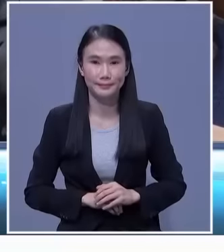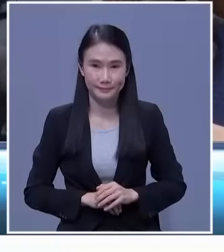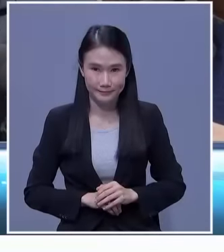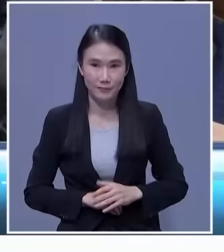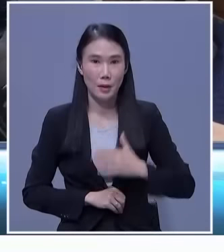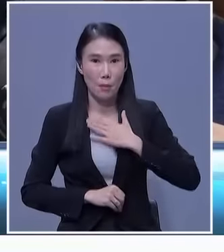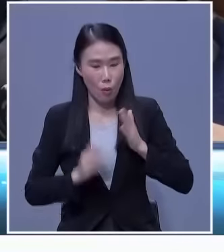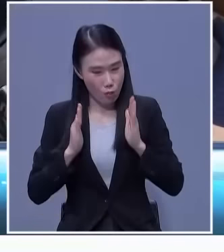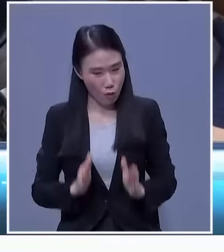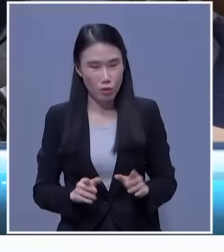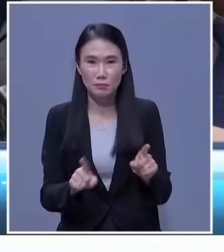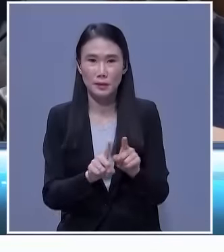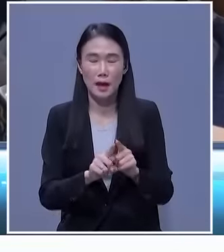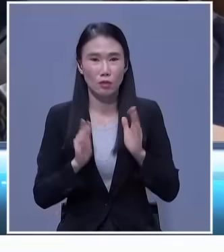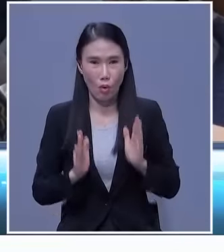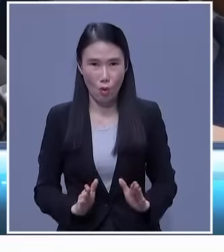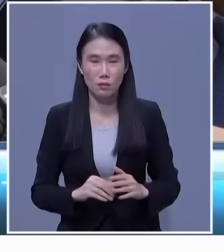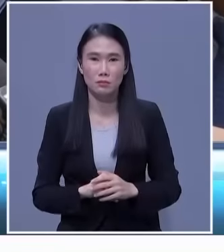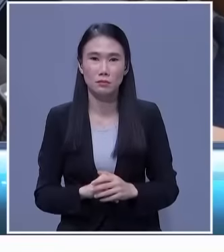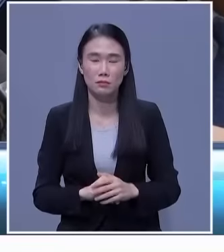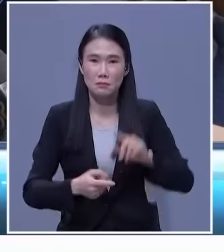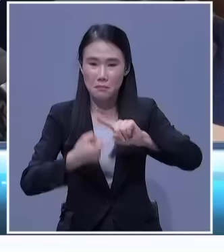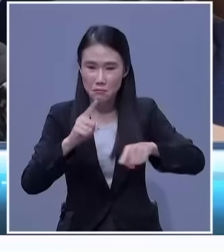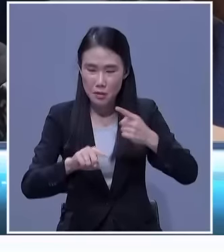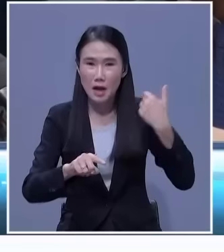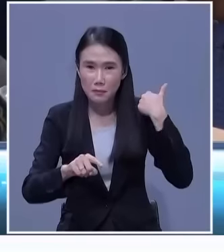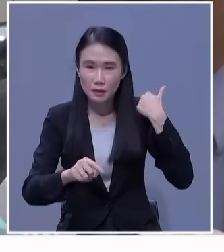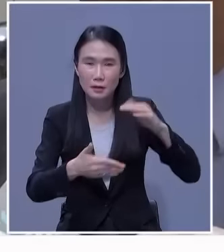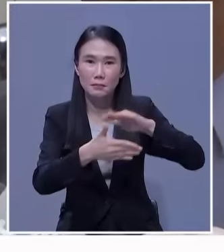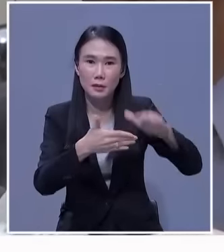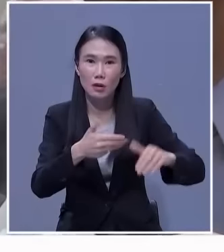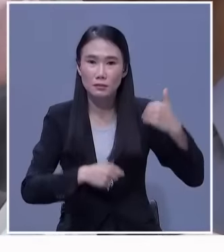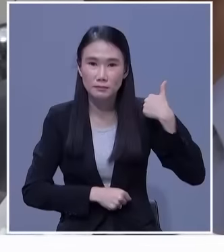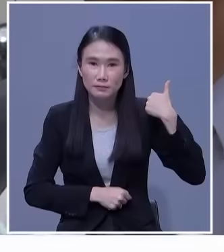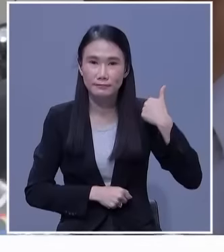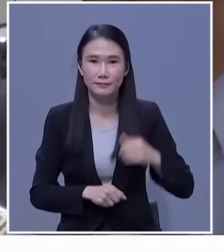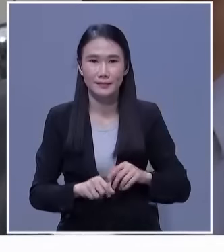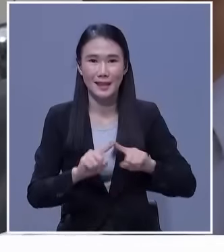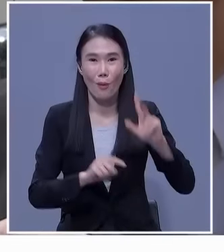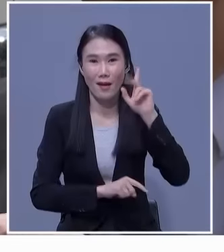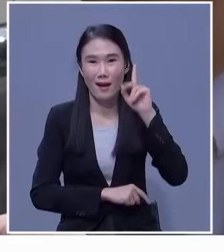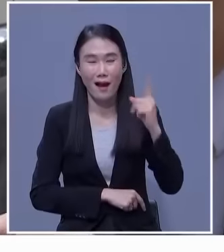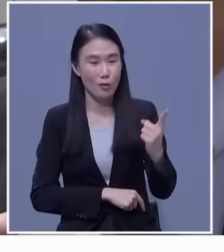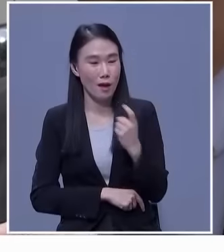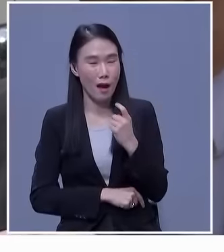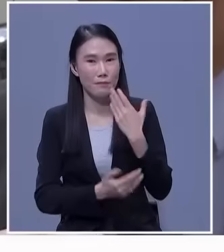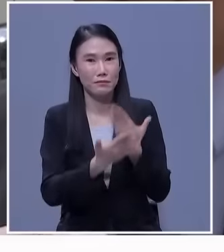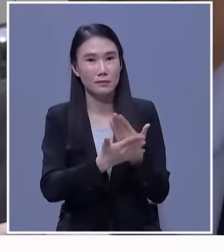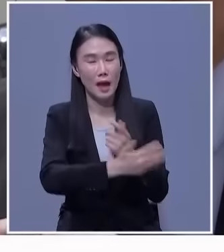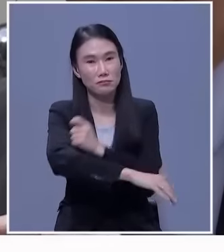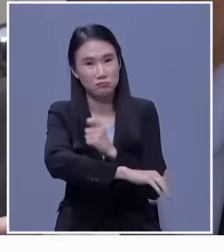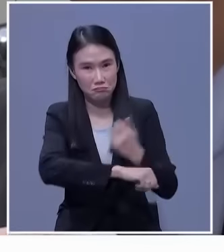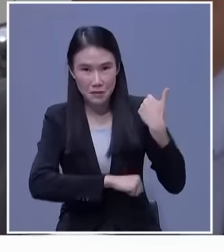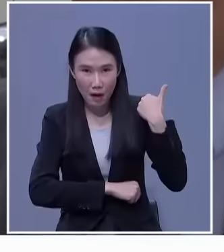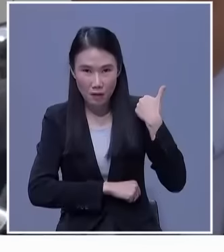ผมเป็นมนุษย์นะผมเป็นมนุษย์นะผมต้องมีเพื่อนฝูงผมต้องมีพี่น้องนะ ได้รับสิ่งตอบแทนอะไรบ้างไหมครับ น้ำใจแ